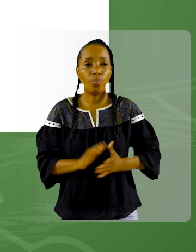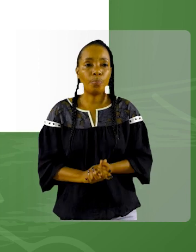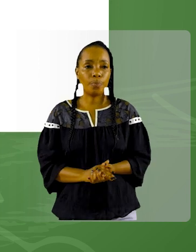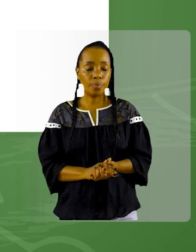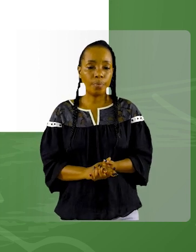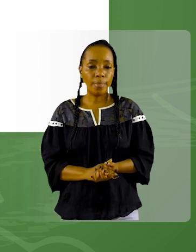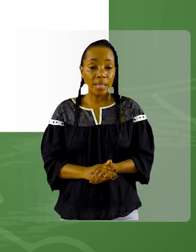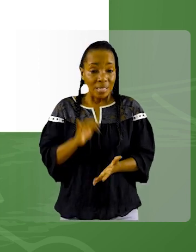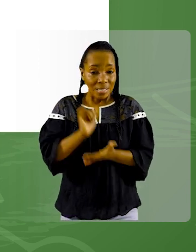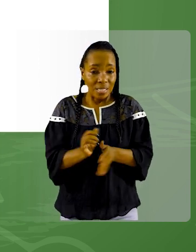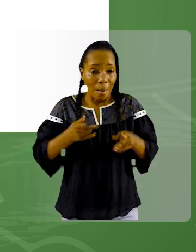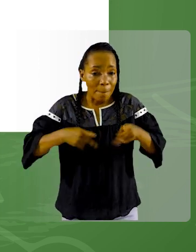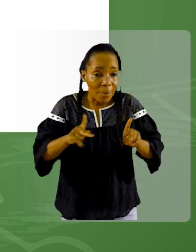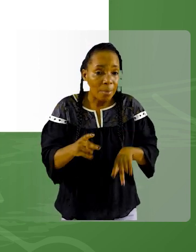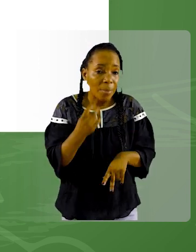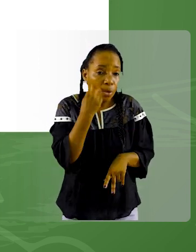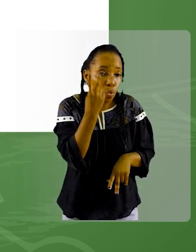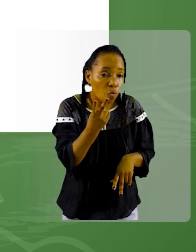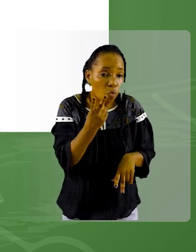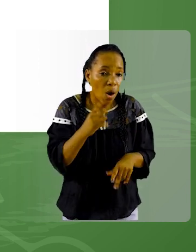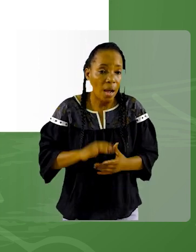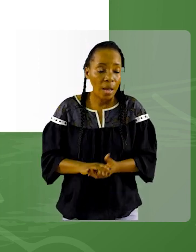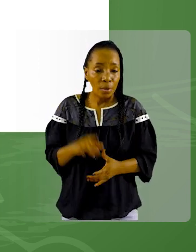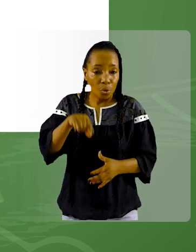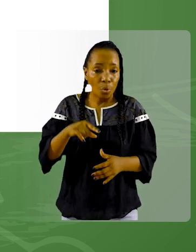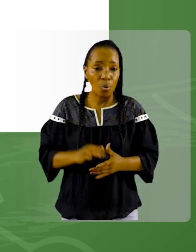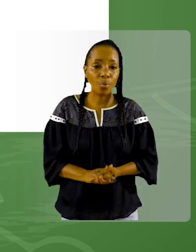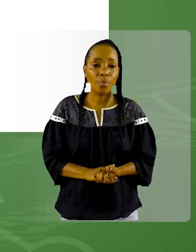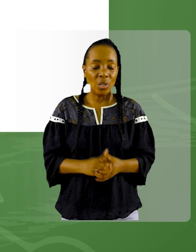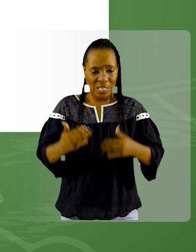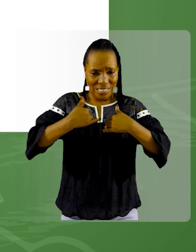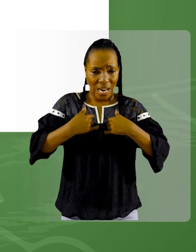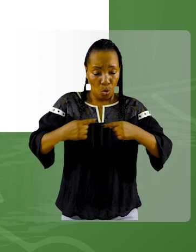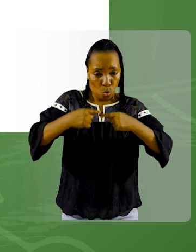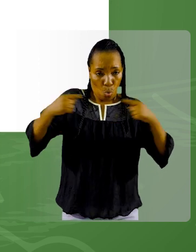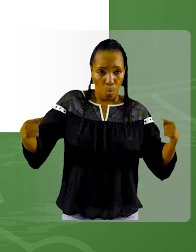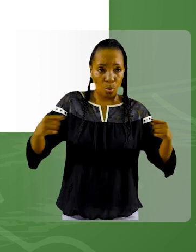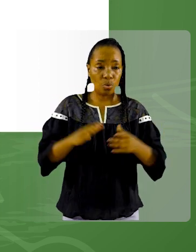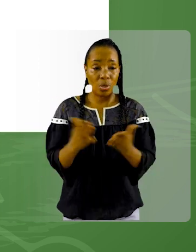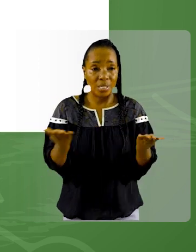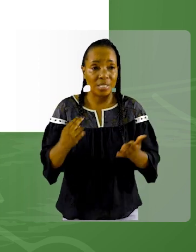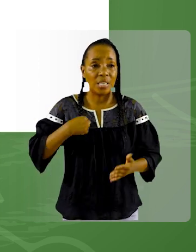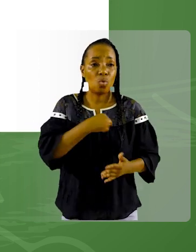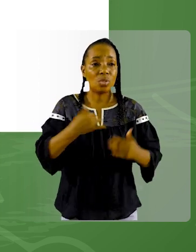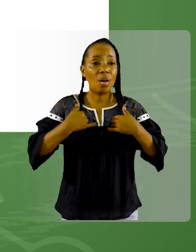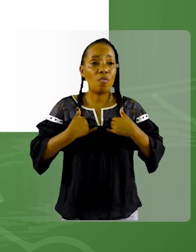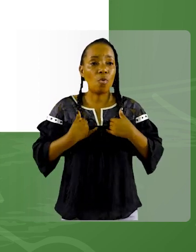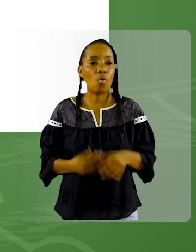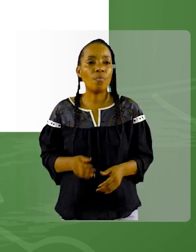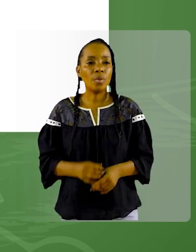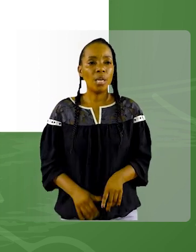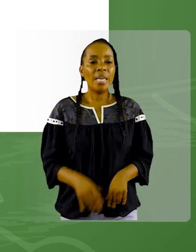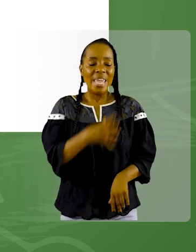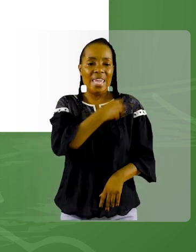de voir que dans la distribution des connecteurs logiques, il y a une opposition. Ainsi, nous avons et non et